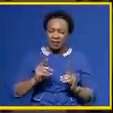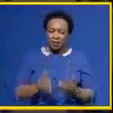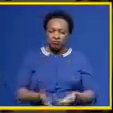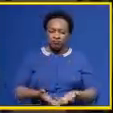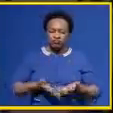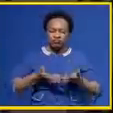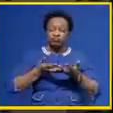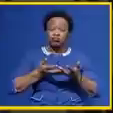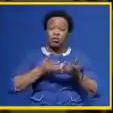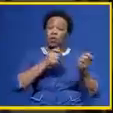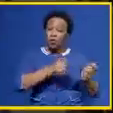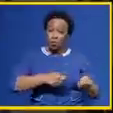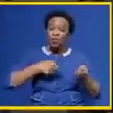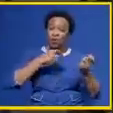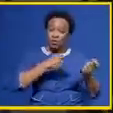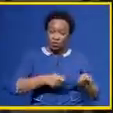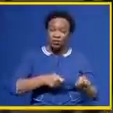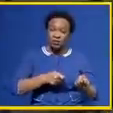ukiwainua wakulima